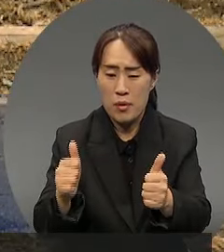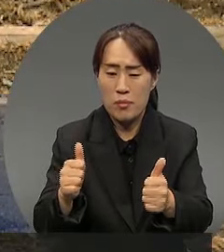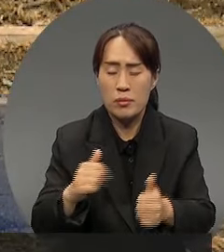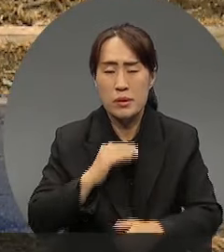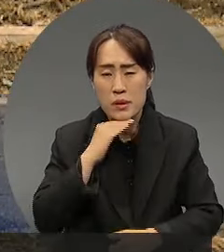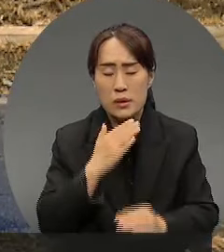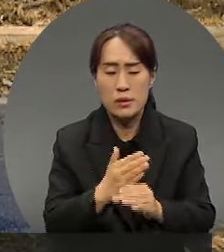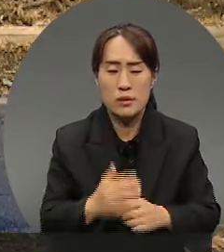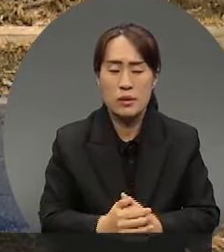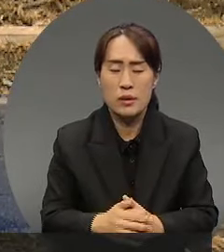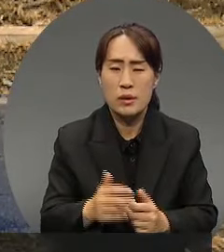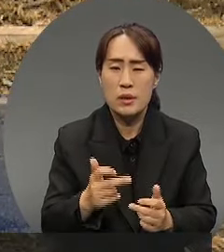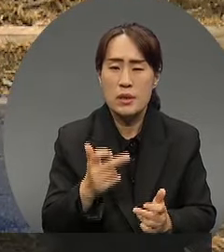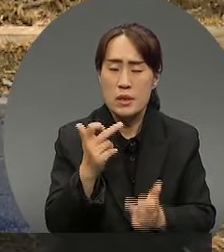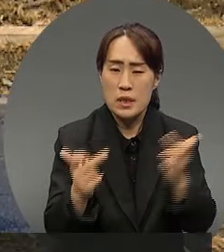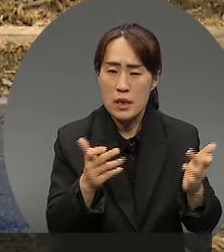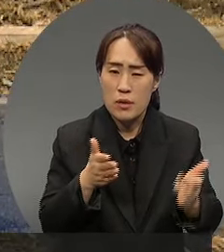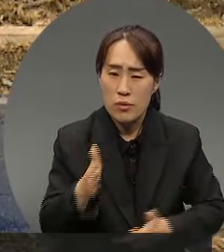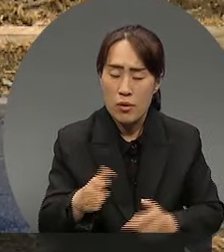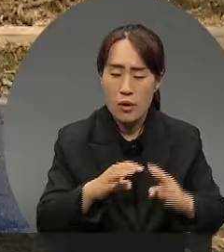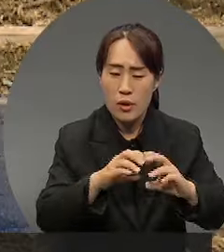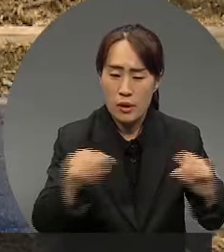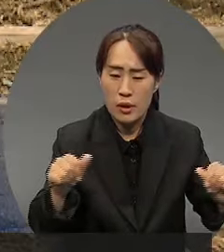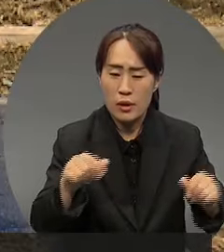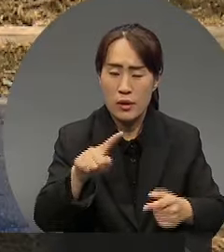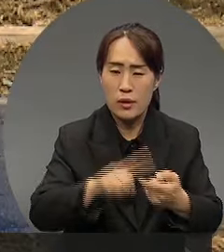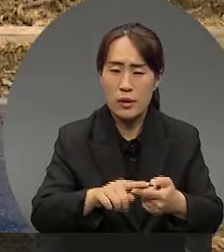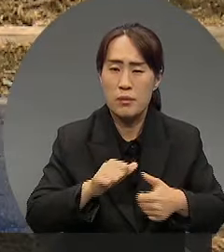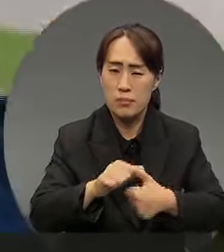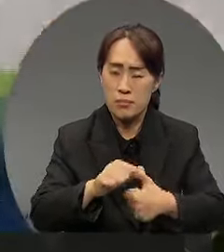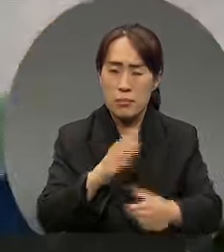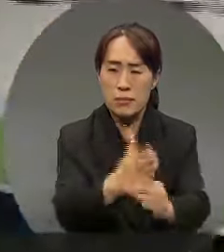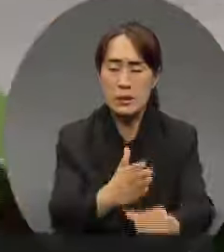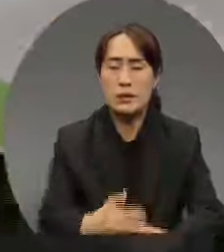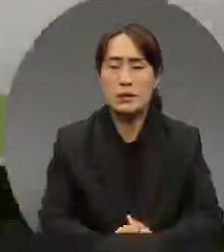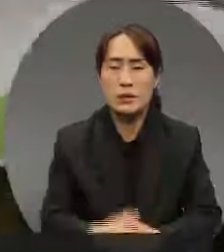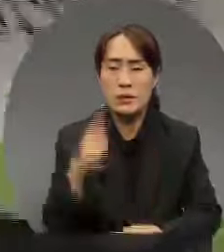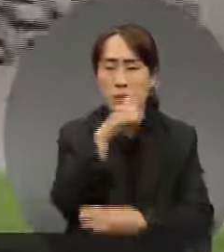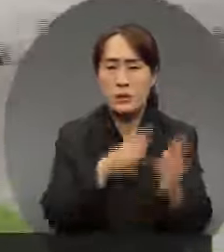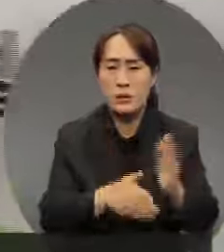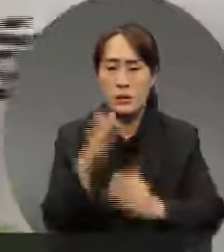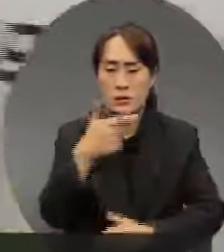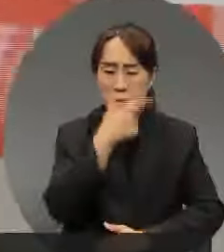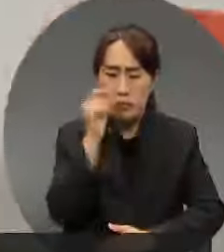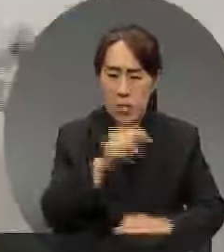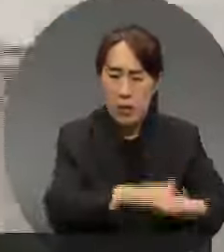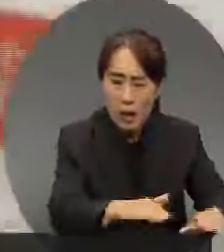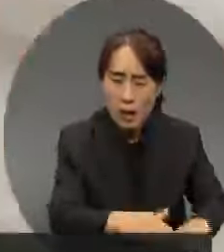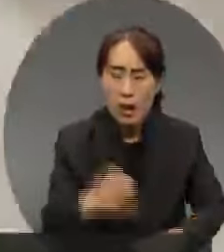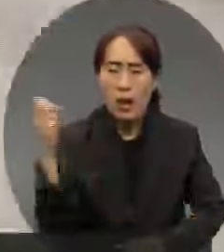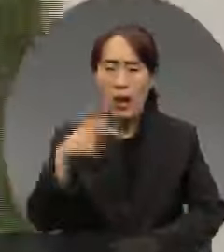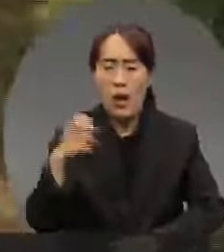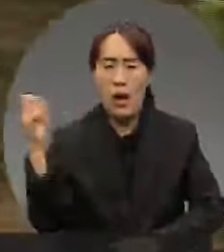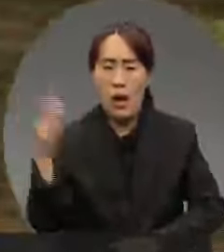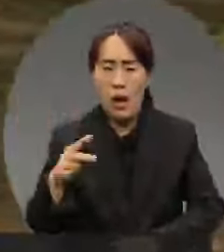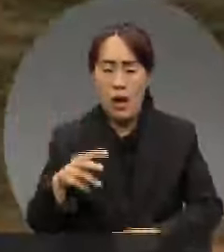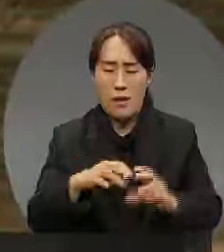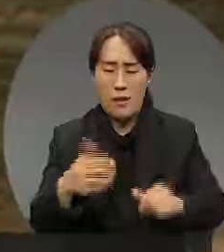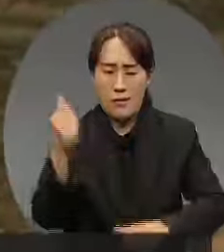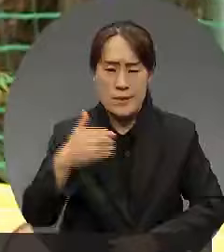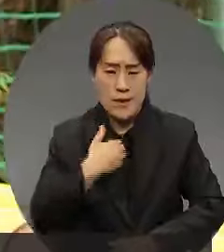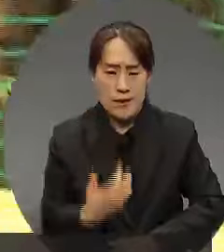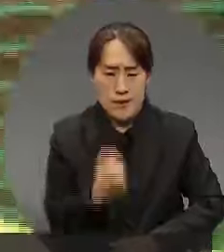또 산림과에서 토지에 대한 협상도 하고 있고 그런 거죠. 청주시의 미흡한 대처, 여기에 갑작스런 소유권